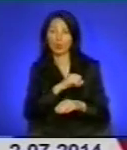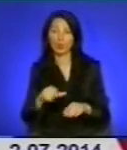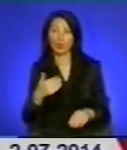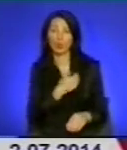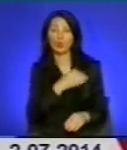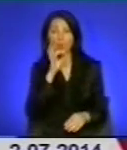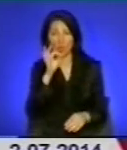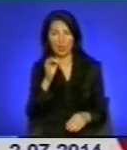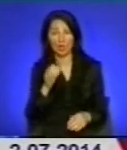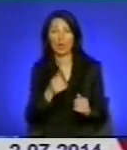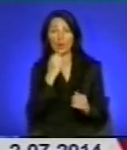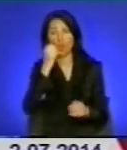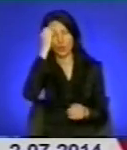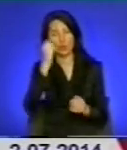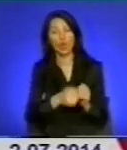з вас